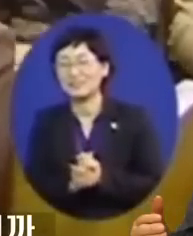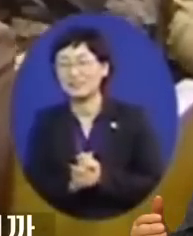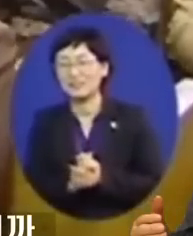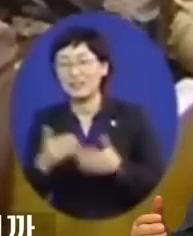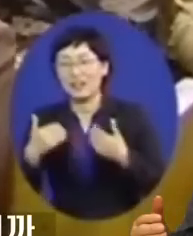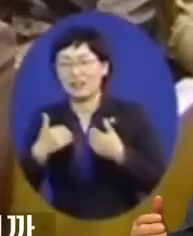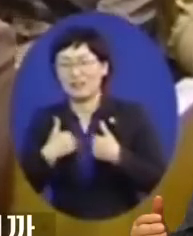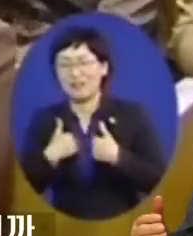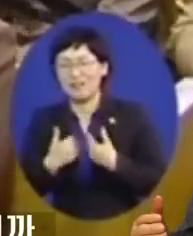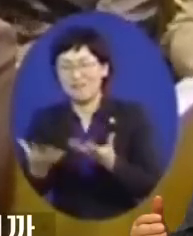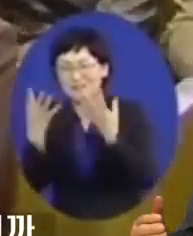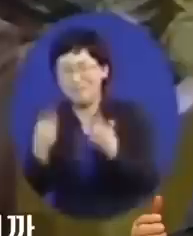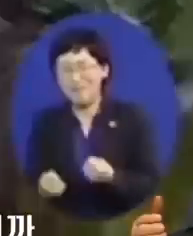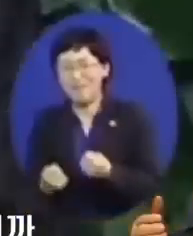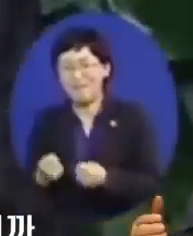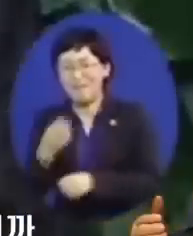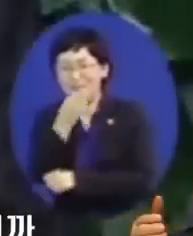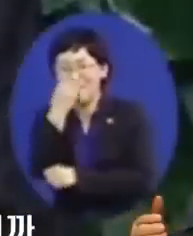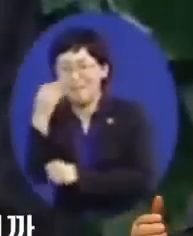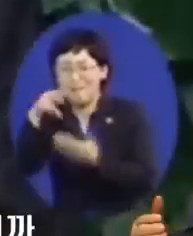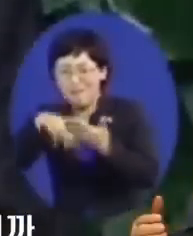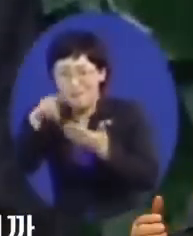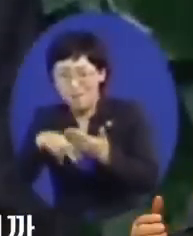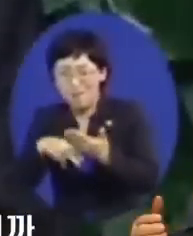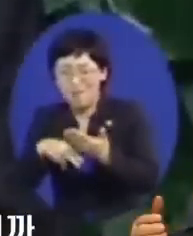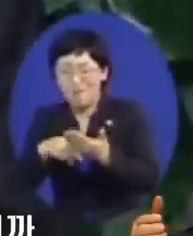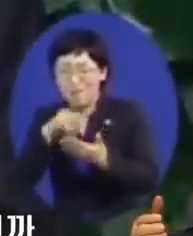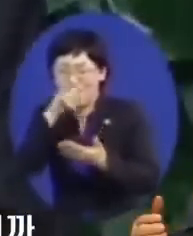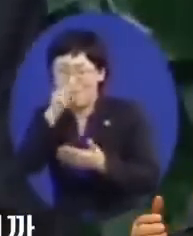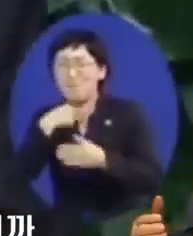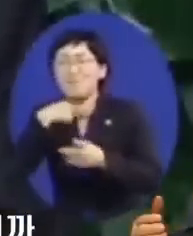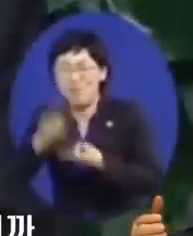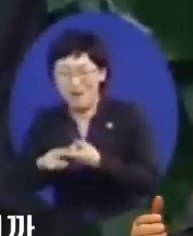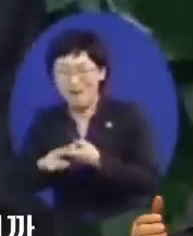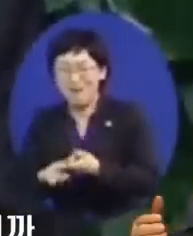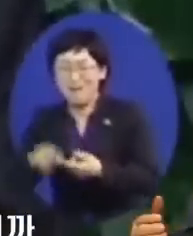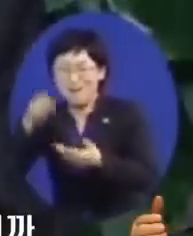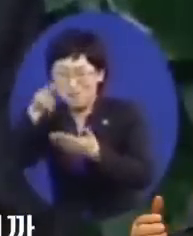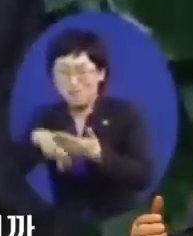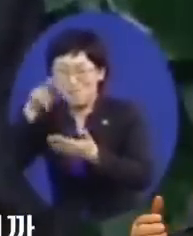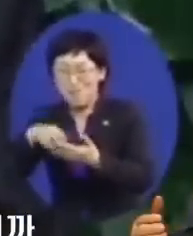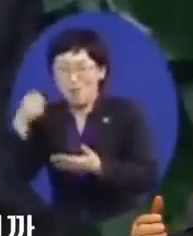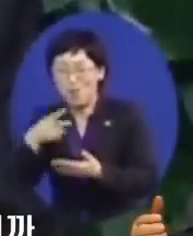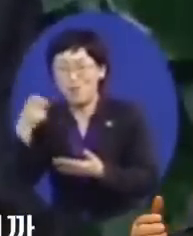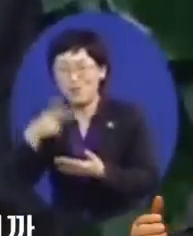나는 하도 이 기사가 좋아서 여러 번 오늘 아침에 읽었습니다.